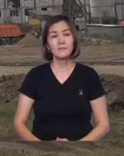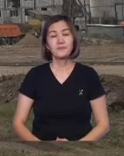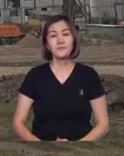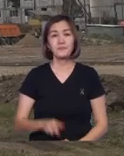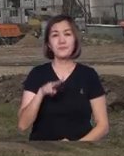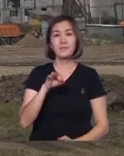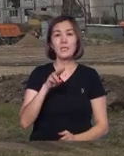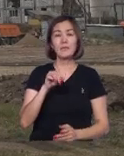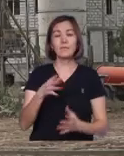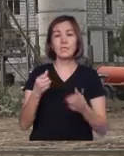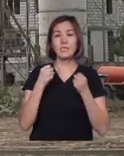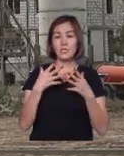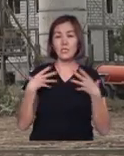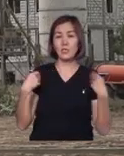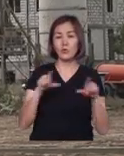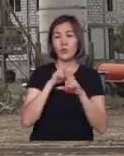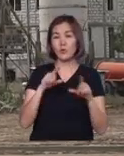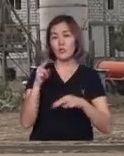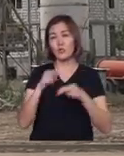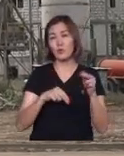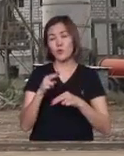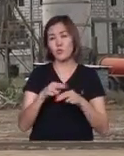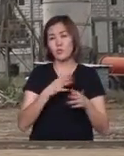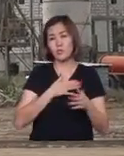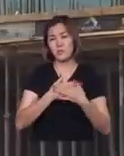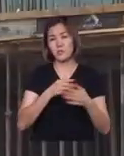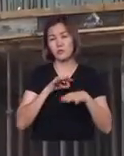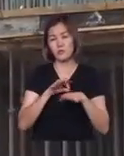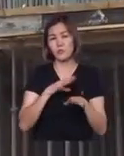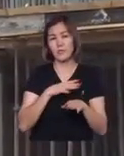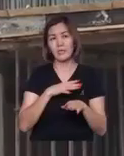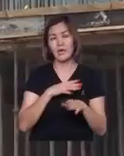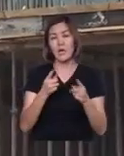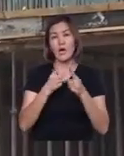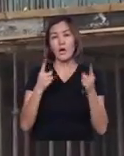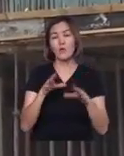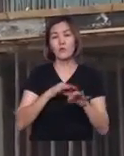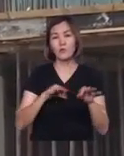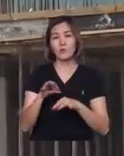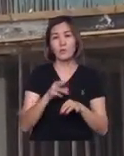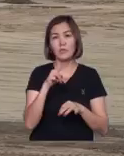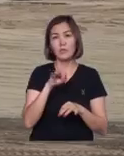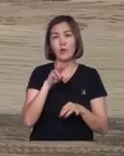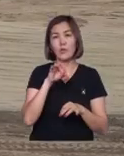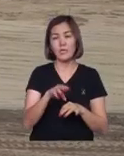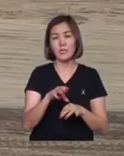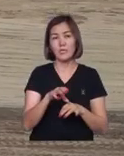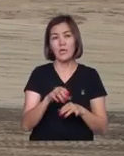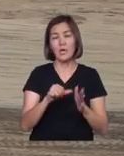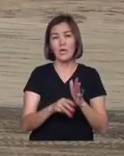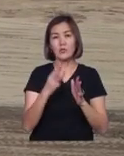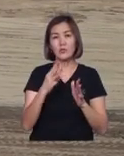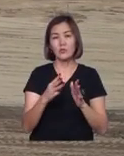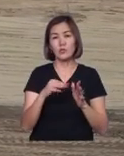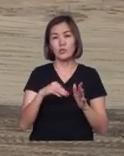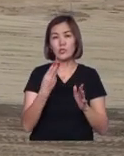Лепсі ауылында дене шынықтыру сауықтыру кешенінің құрылысы қарқынды жүріп жатыр. Бұл ауқымды жобаның бас мердігері Дәулет Серпін 603